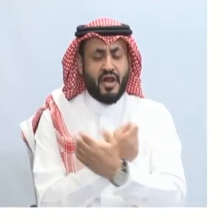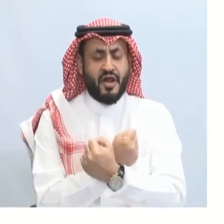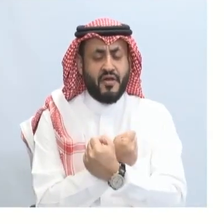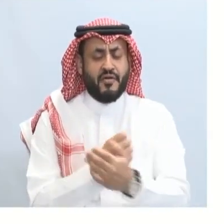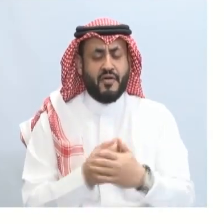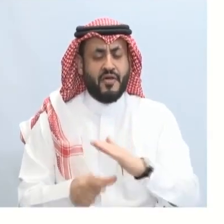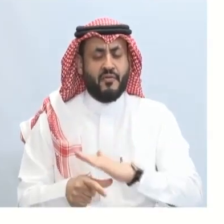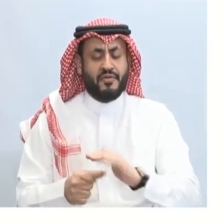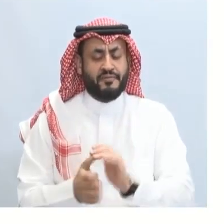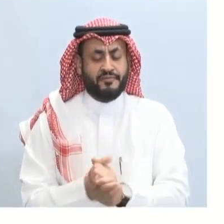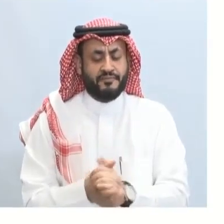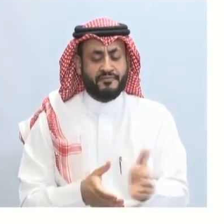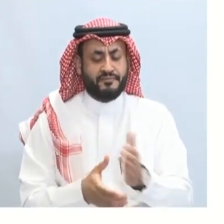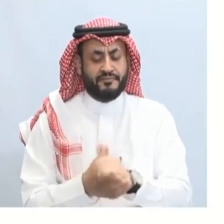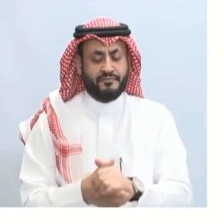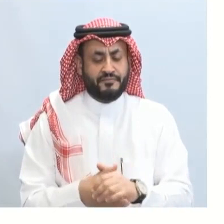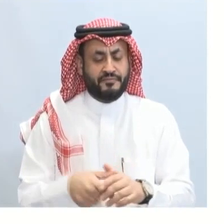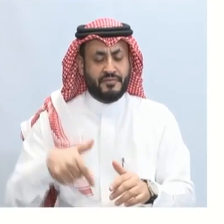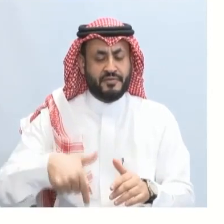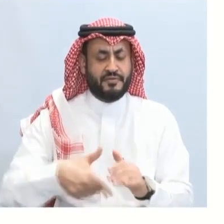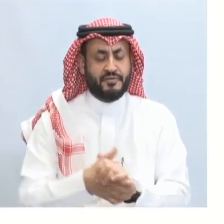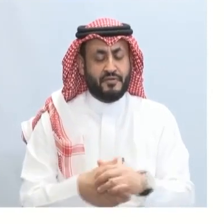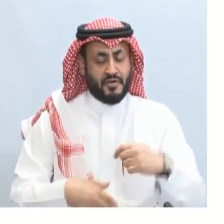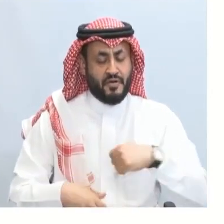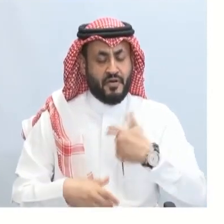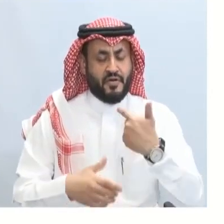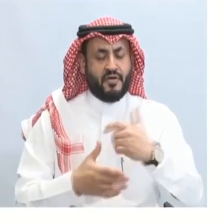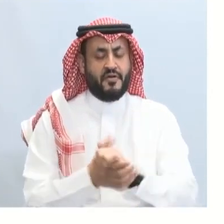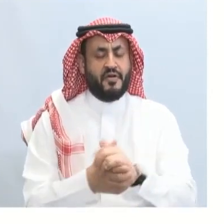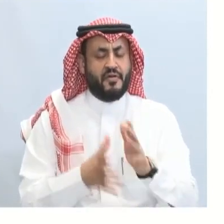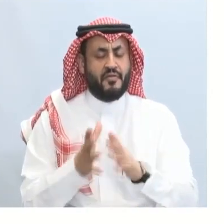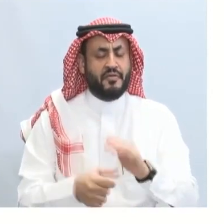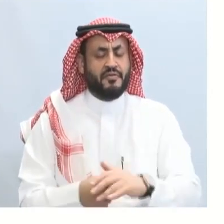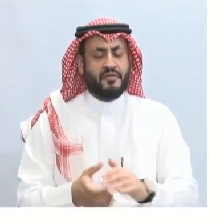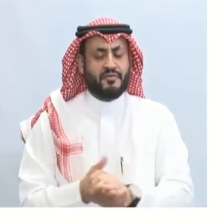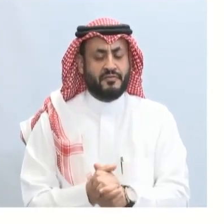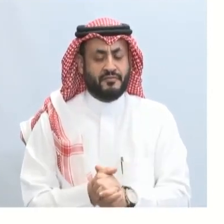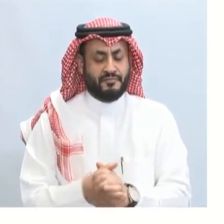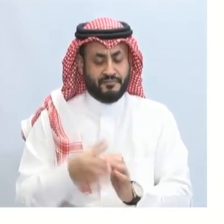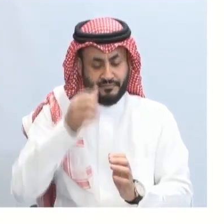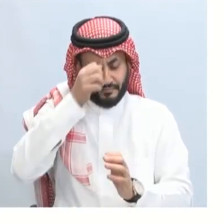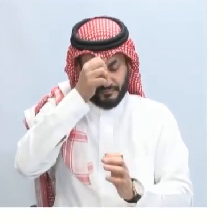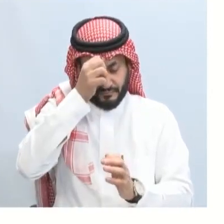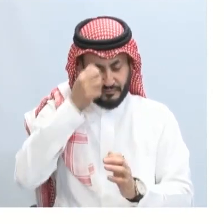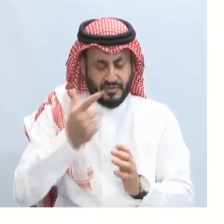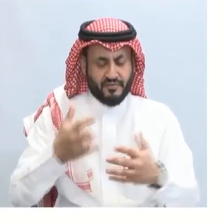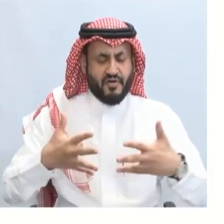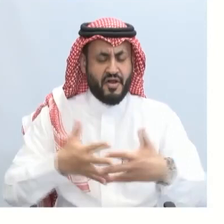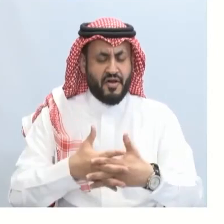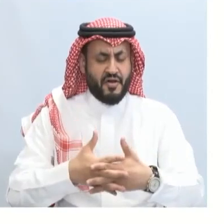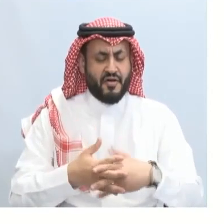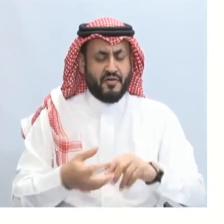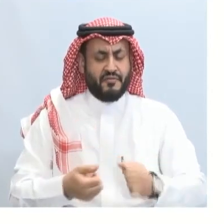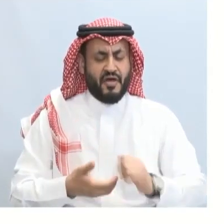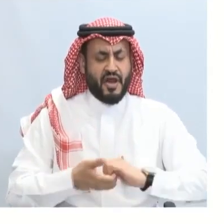الوطن سادسا الاعتزاز بالوطن وعدم امتهان كرامته سابعا التكافل